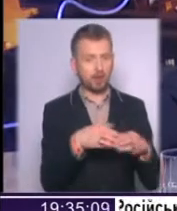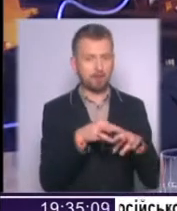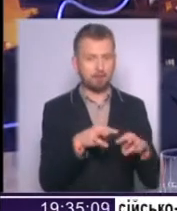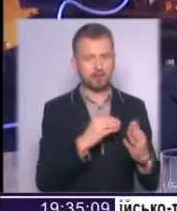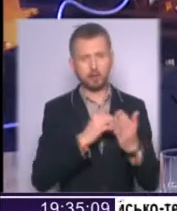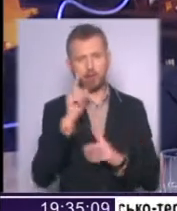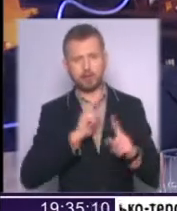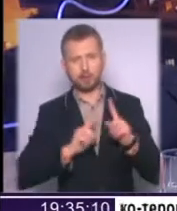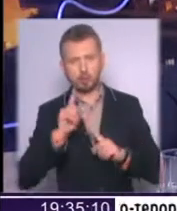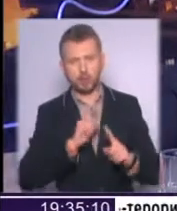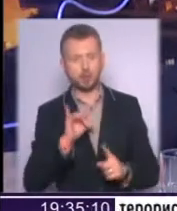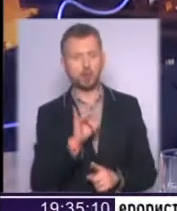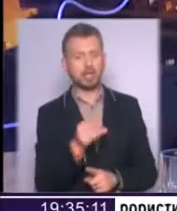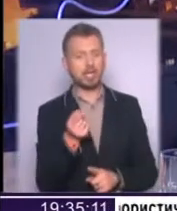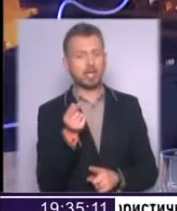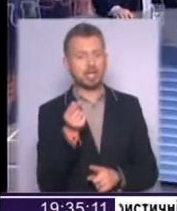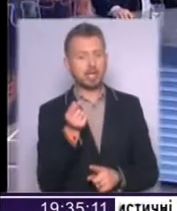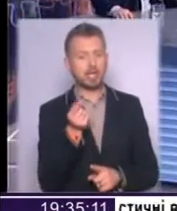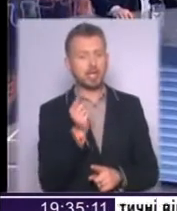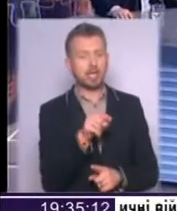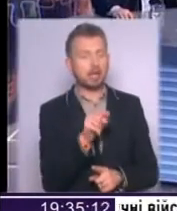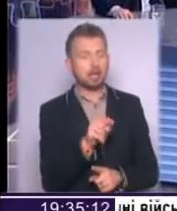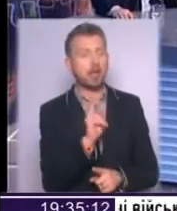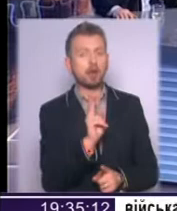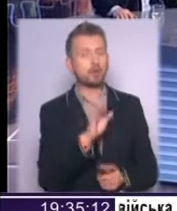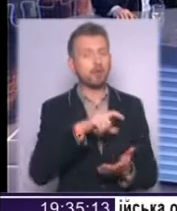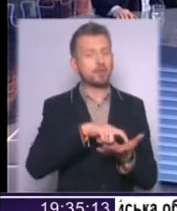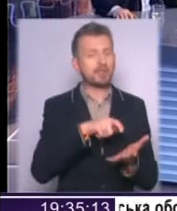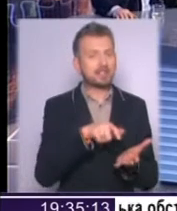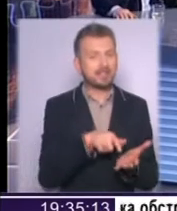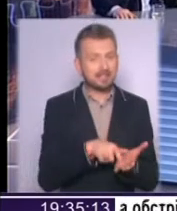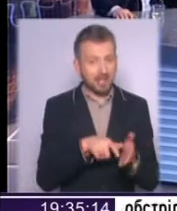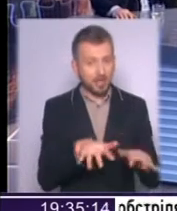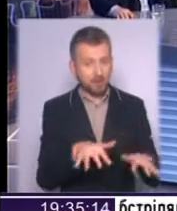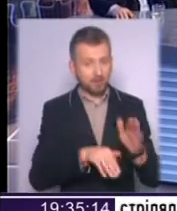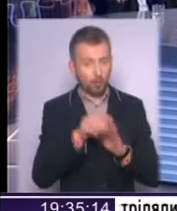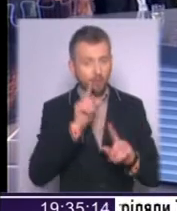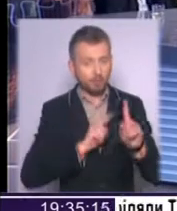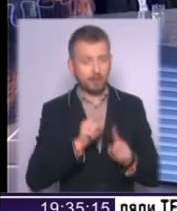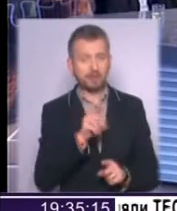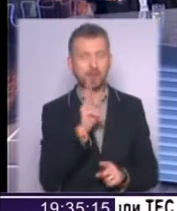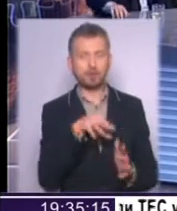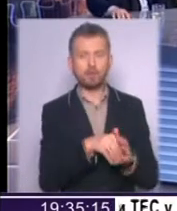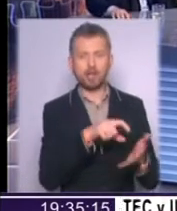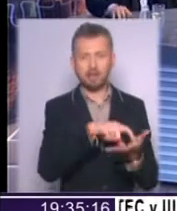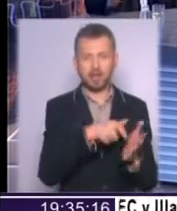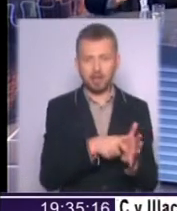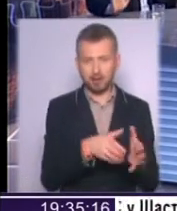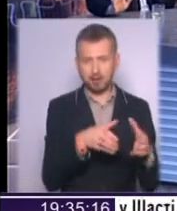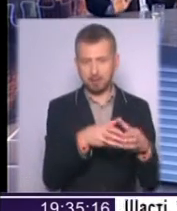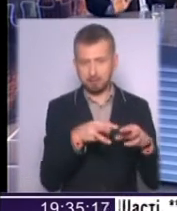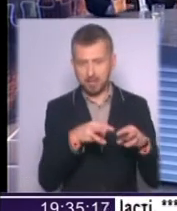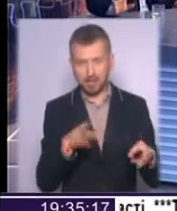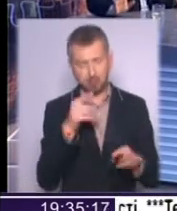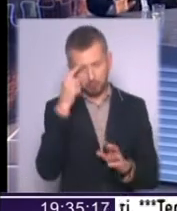Верховному Совету. И те, которые в зале Верховного Совета, и те, которые в кабинетах Кабмина, будут